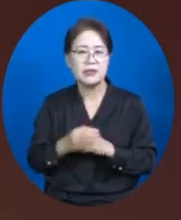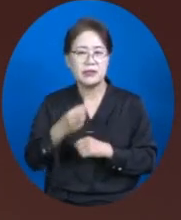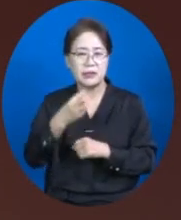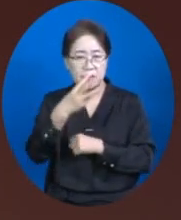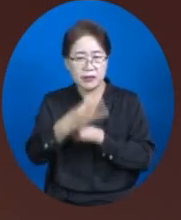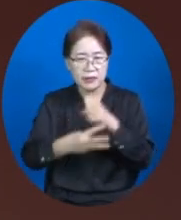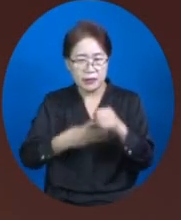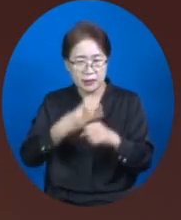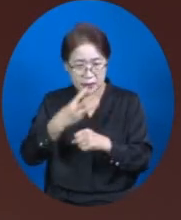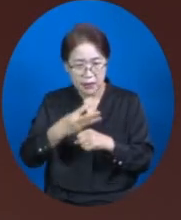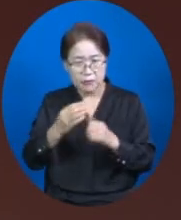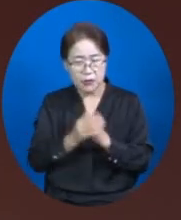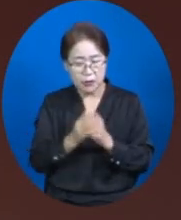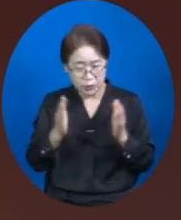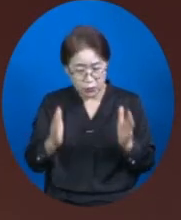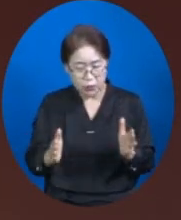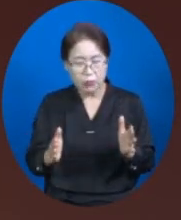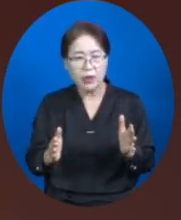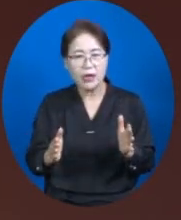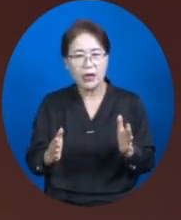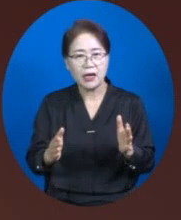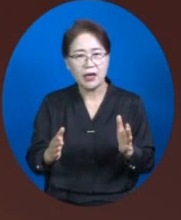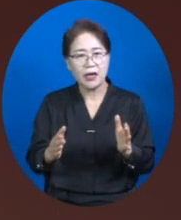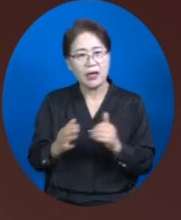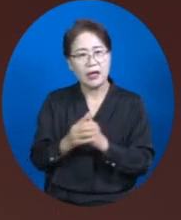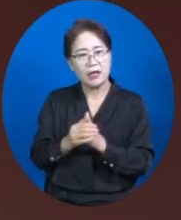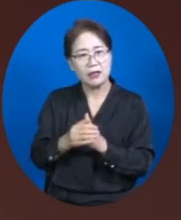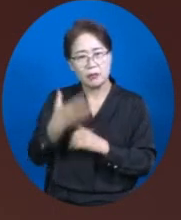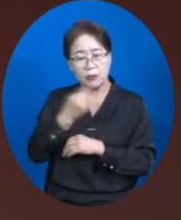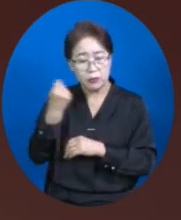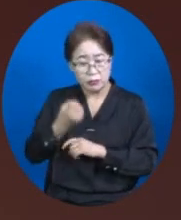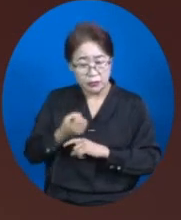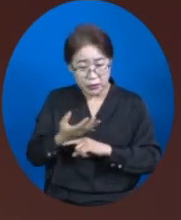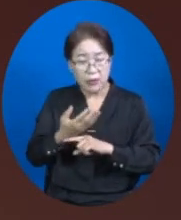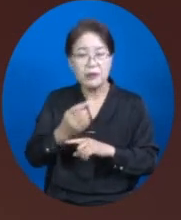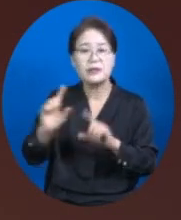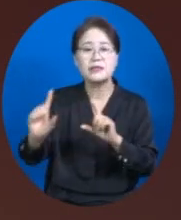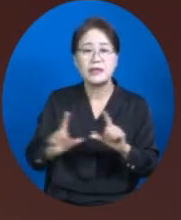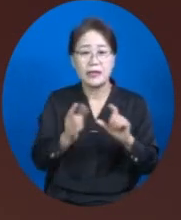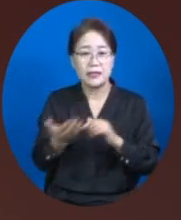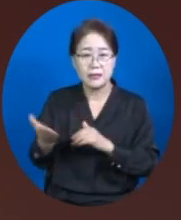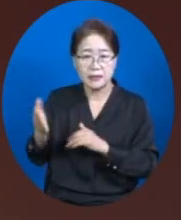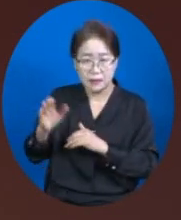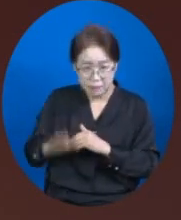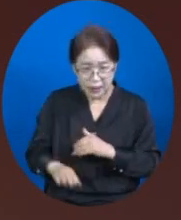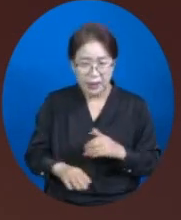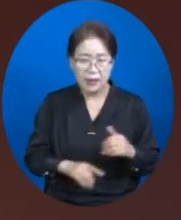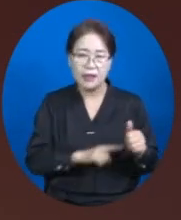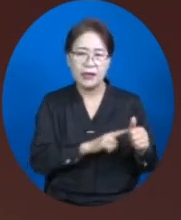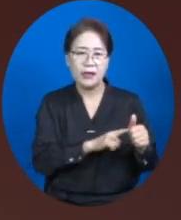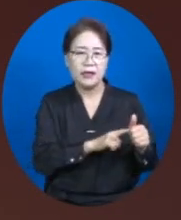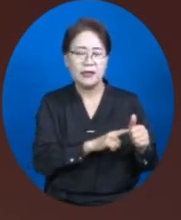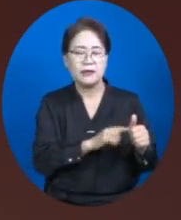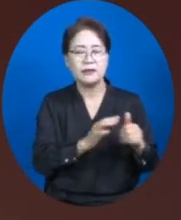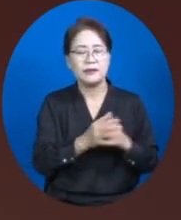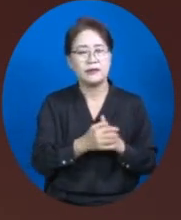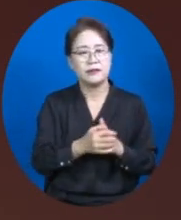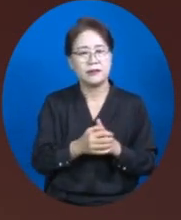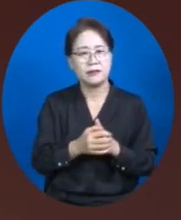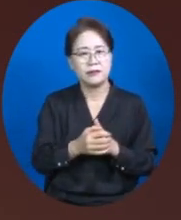공생의 짧은 시간을 3년의 공생애를 사셨지만 크로노스의 시간에 따라서만 사시는 것이